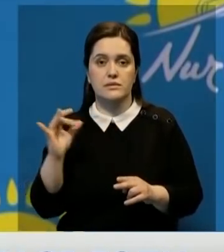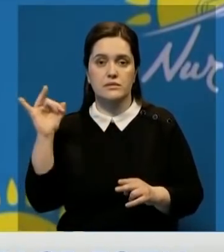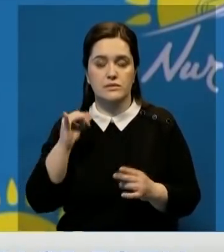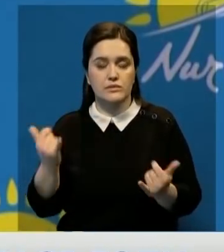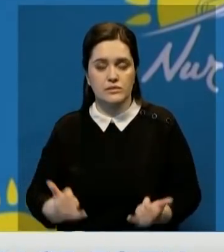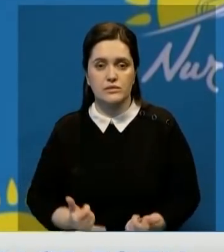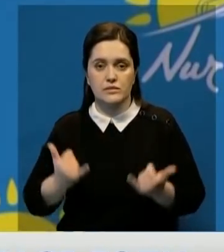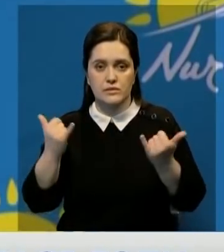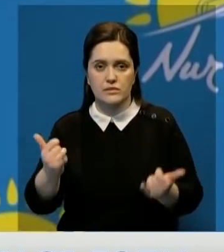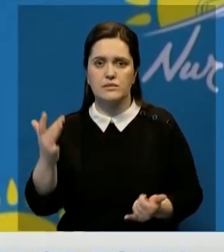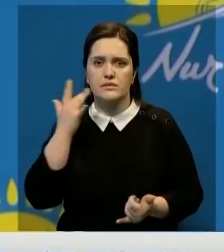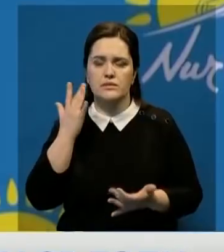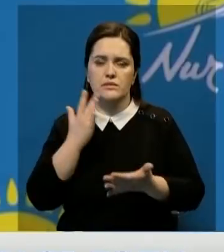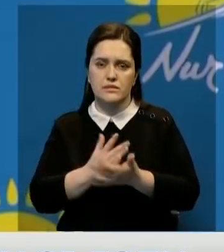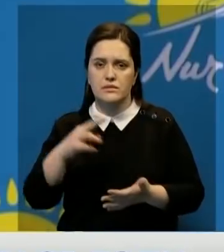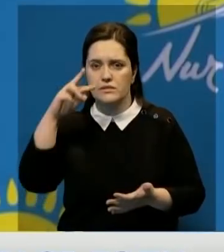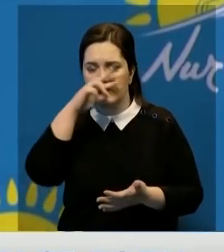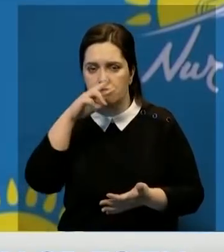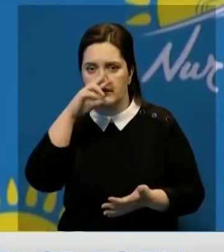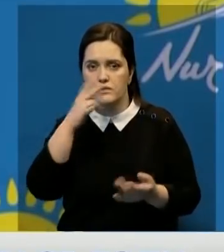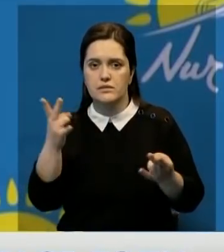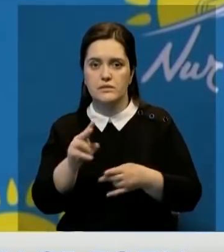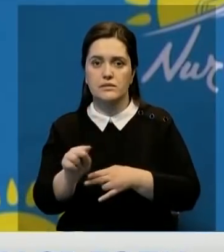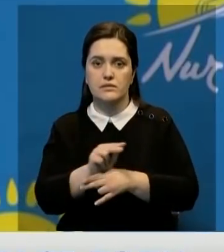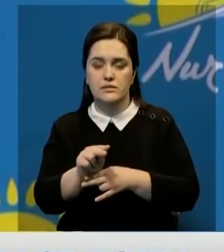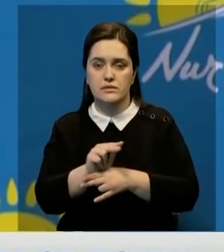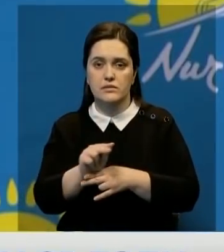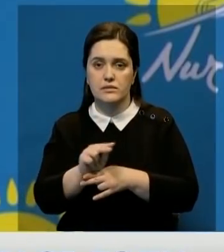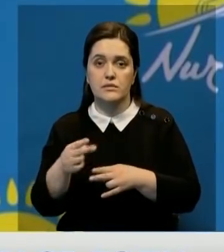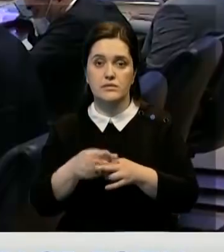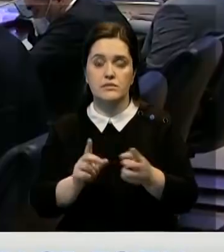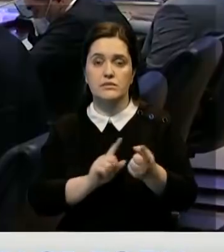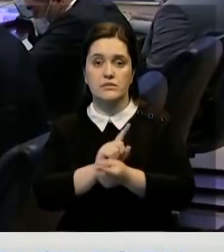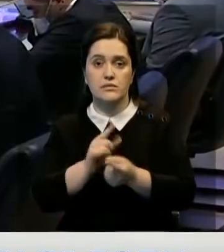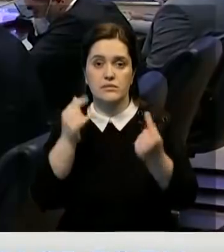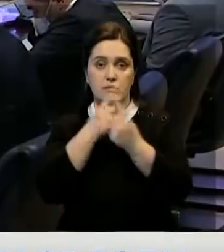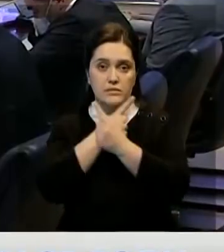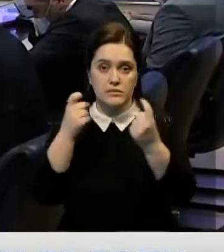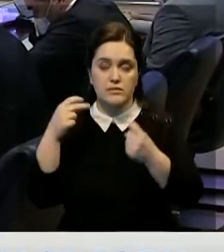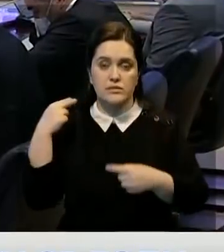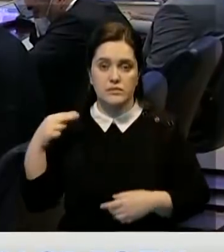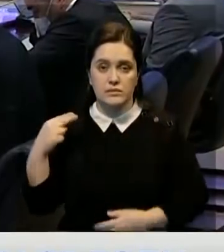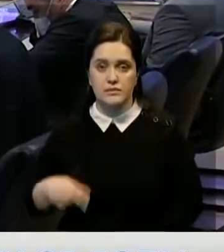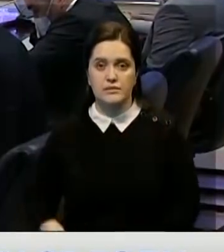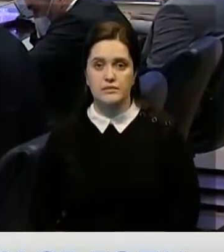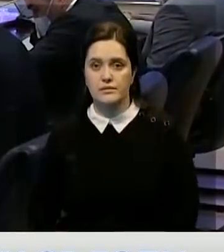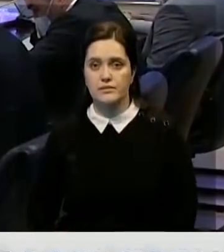конечно всегда есть и ошибки которые необходимы исправлять в этом и суть реформ объявленных нашим президентом